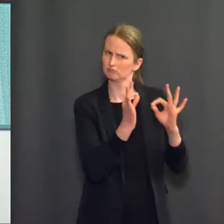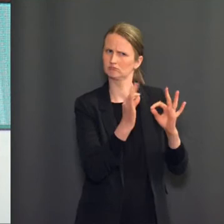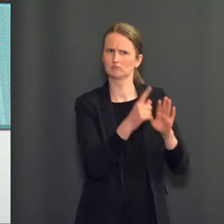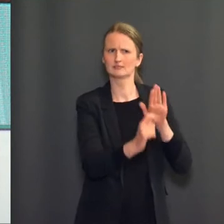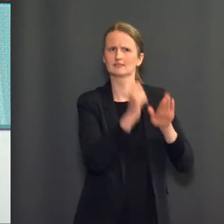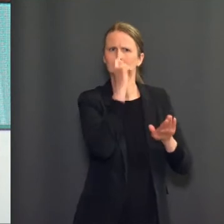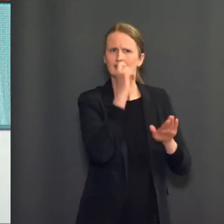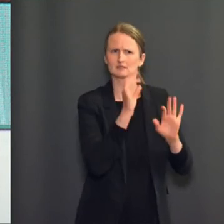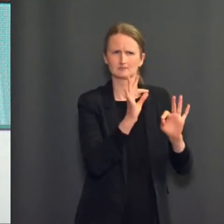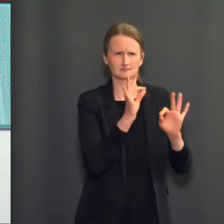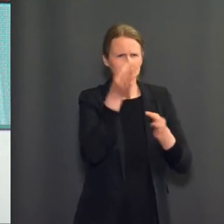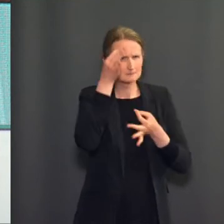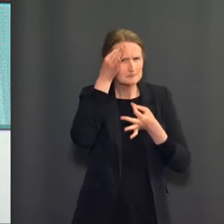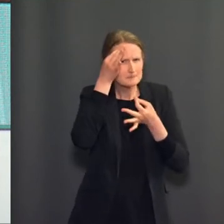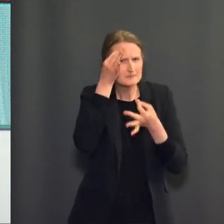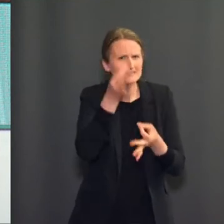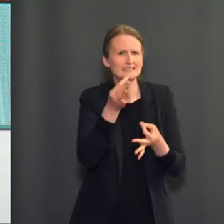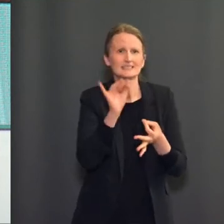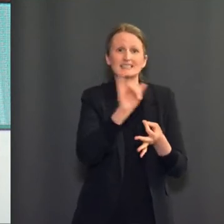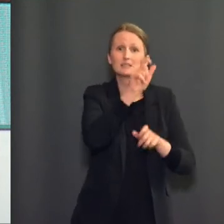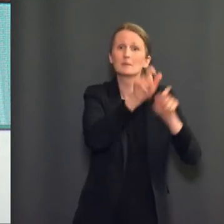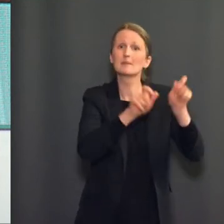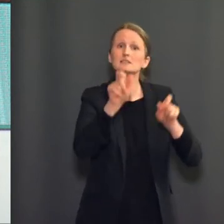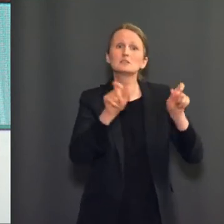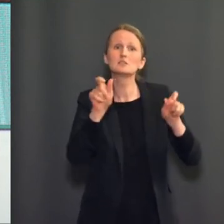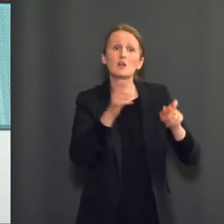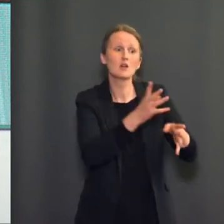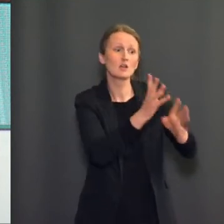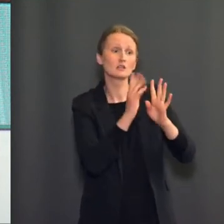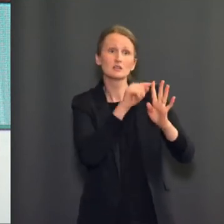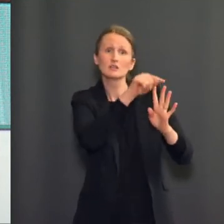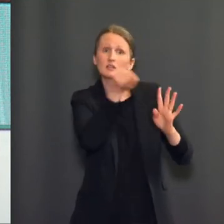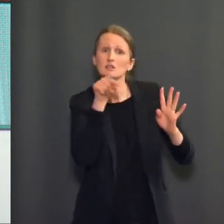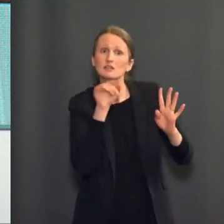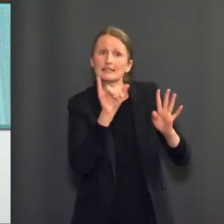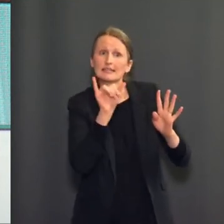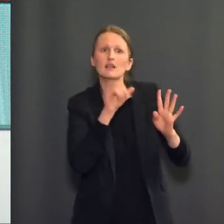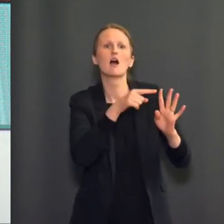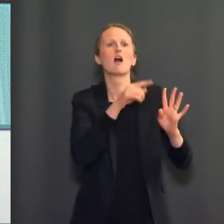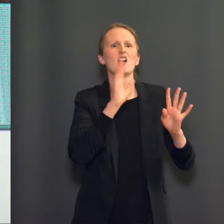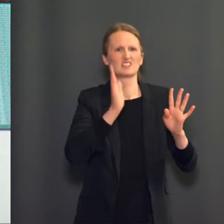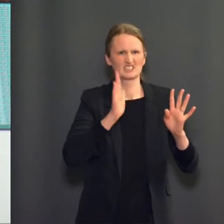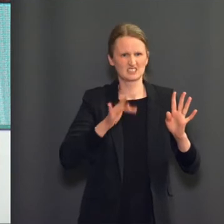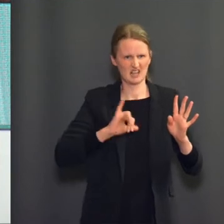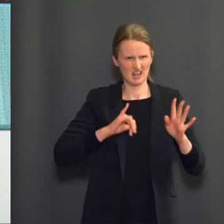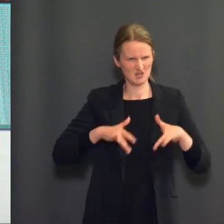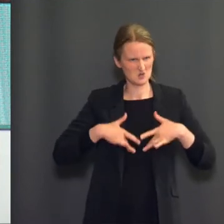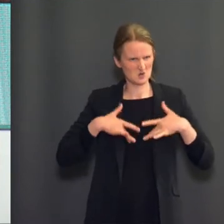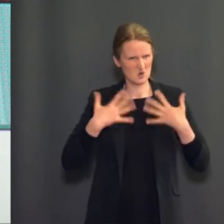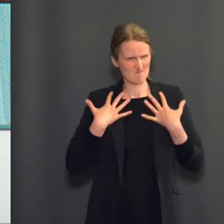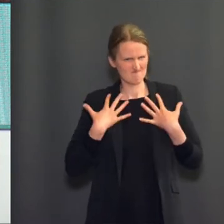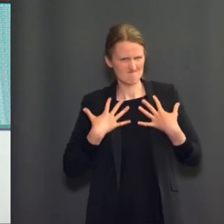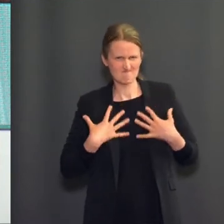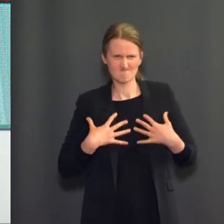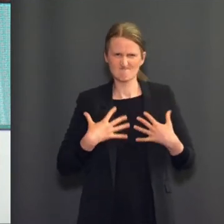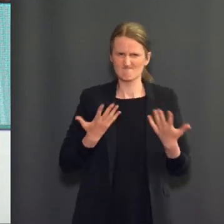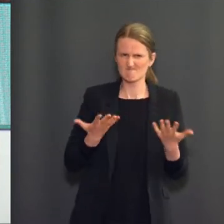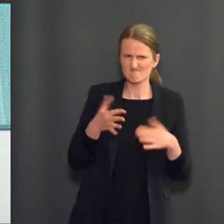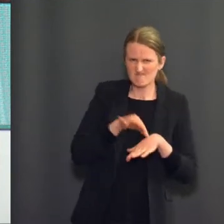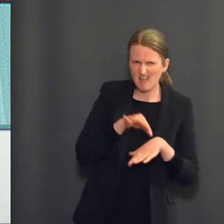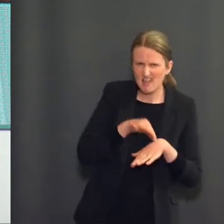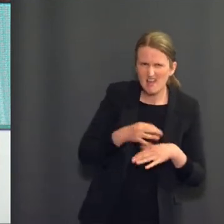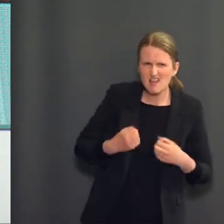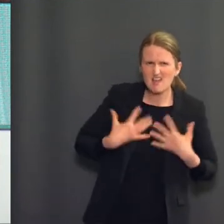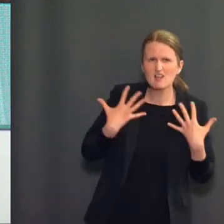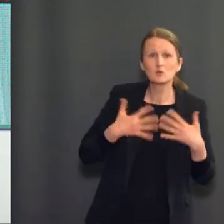concentrons sur les personnes qui présentent des symptômes ou sur les contacts à haut risque. Il s'agit de prélèvements qui